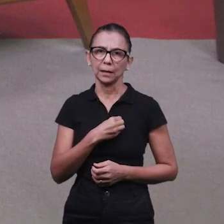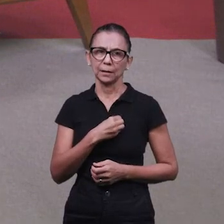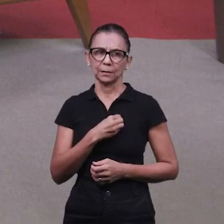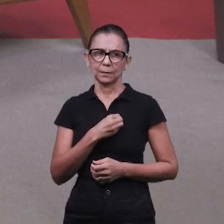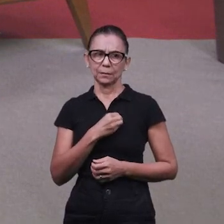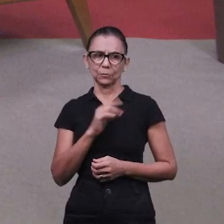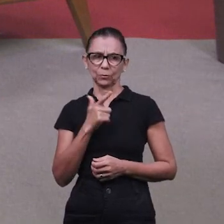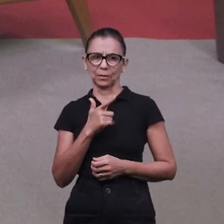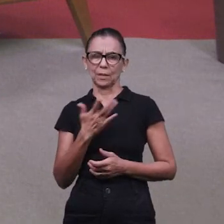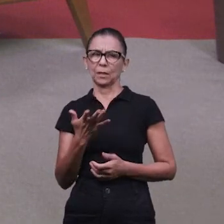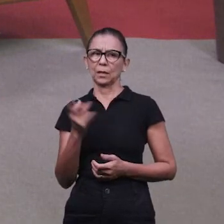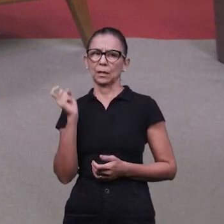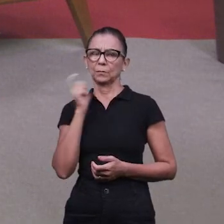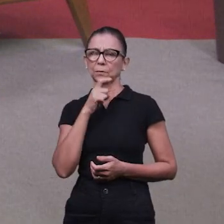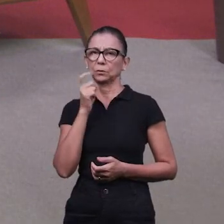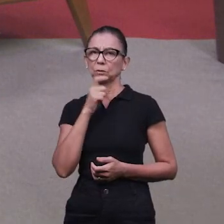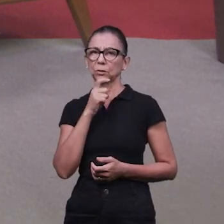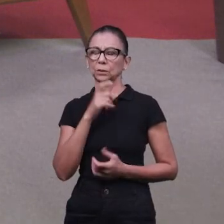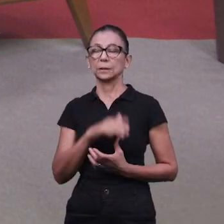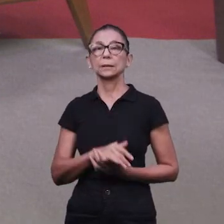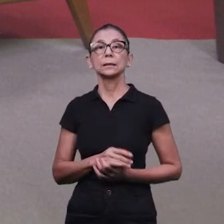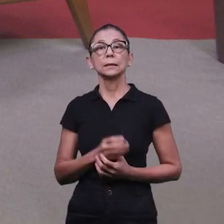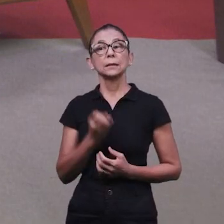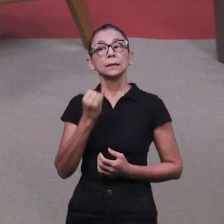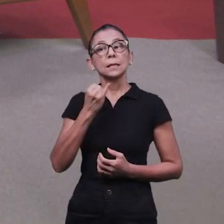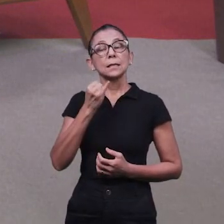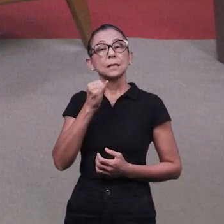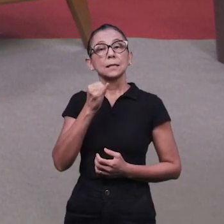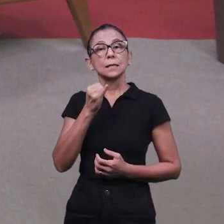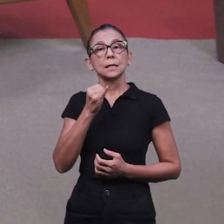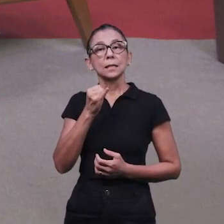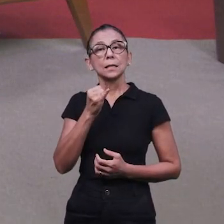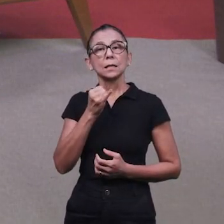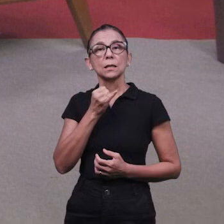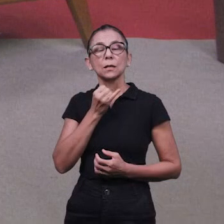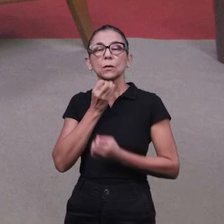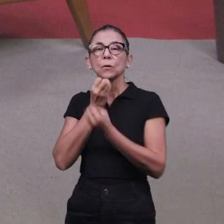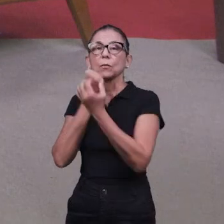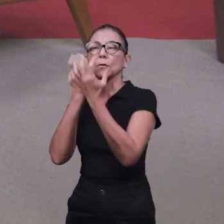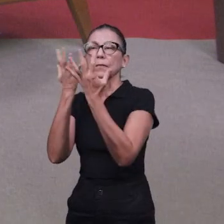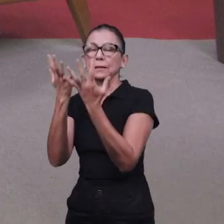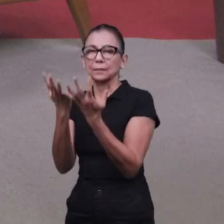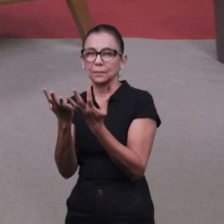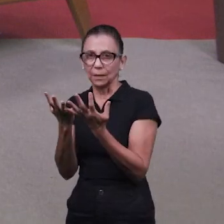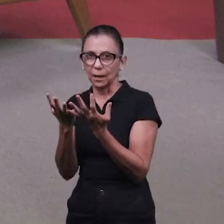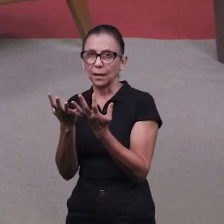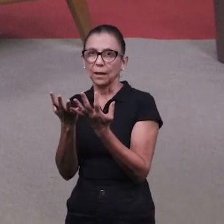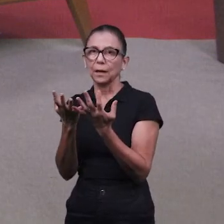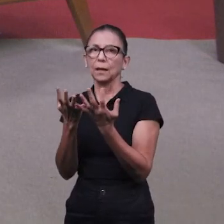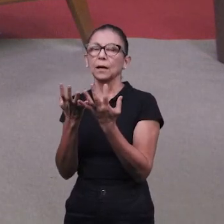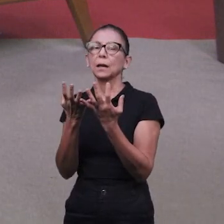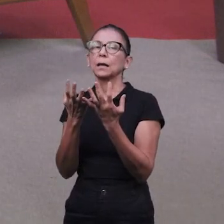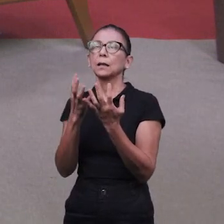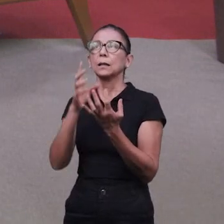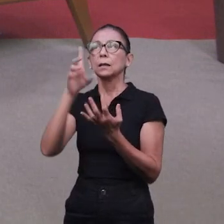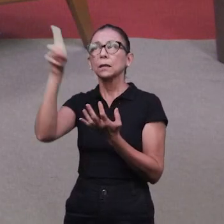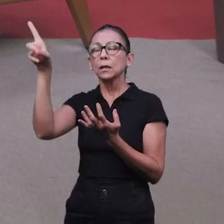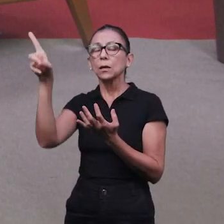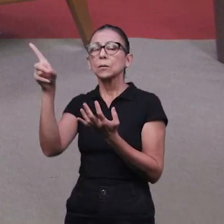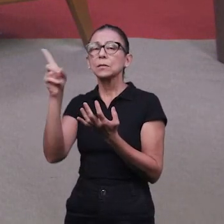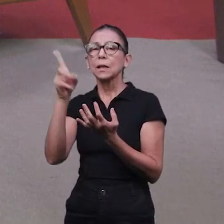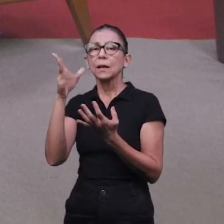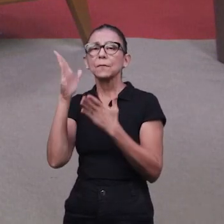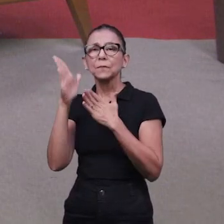il ment. Mais si nous confessons nos péchés, il est fidèle et juste pour nous